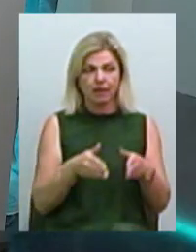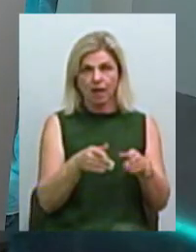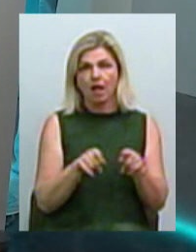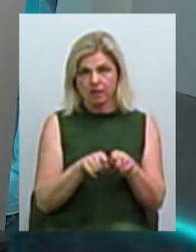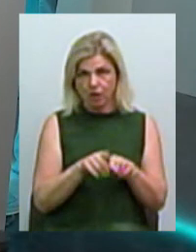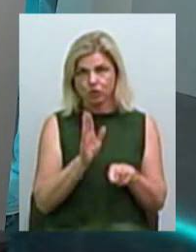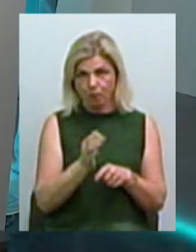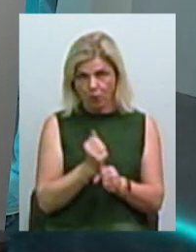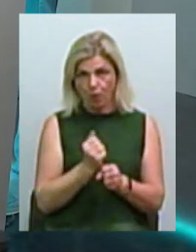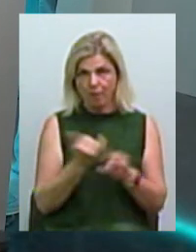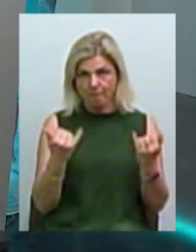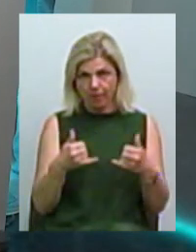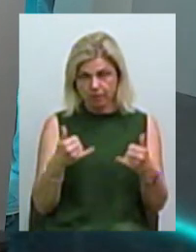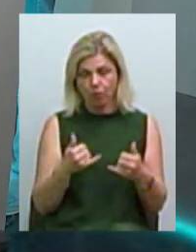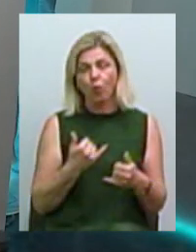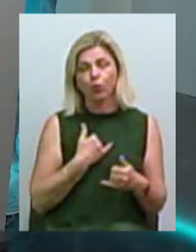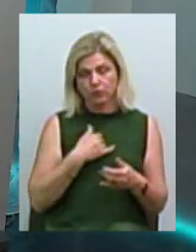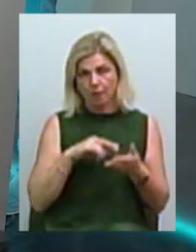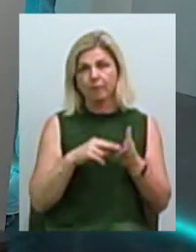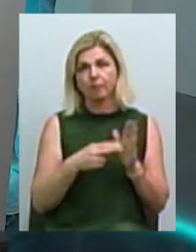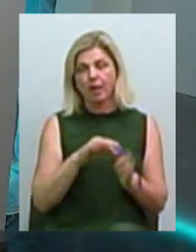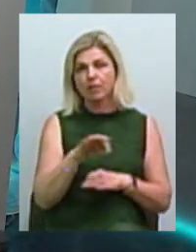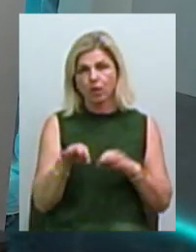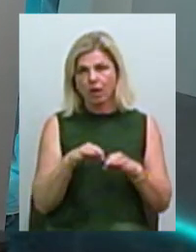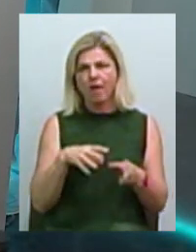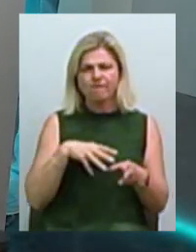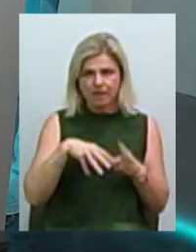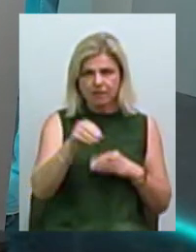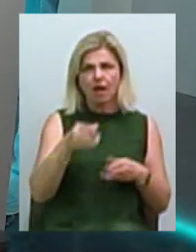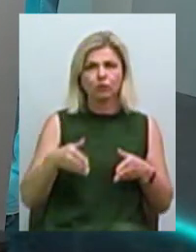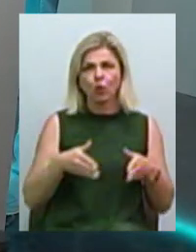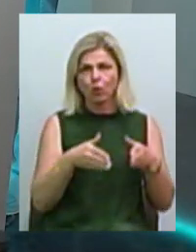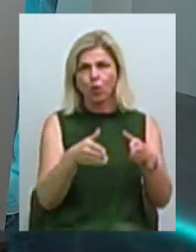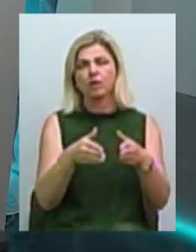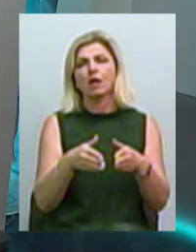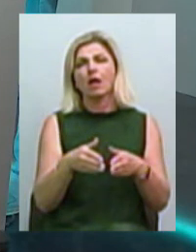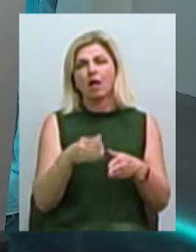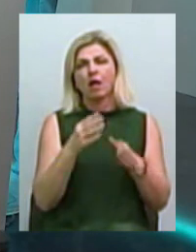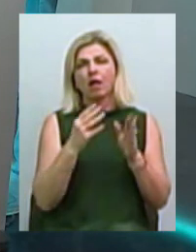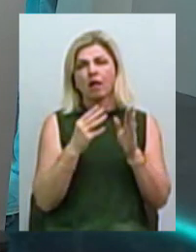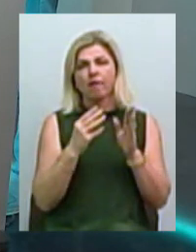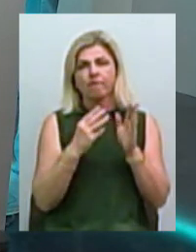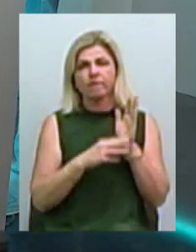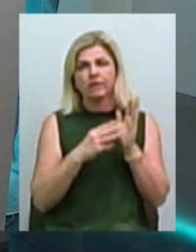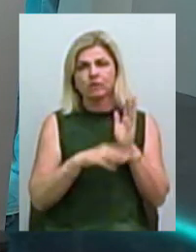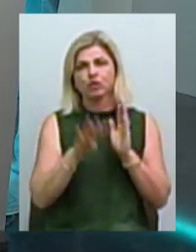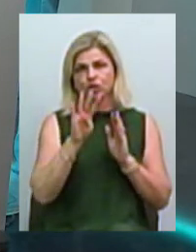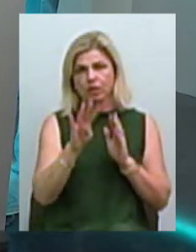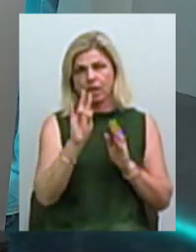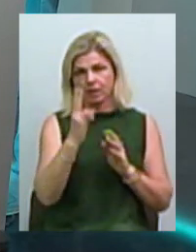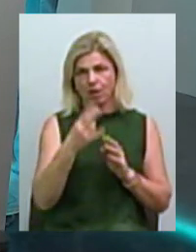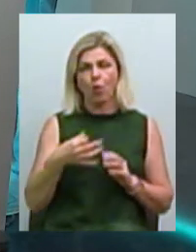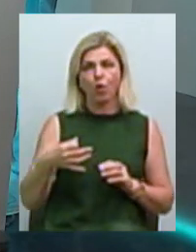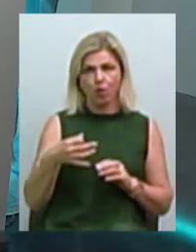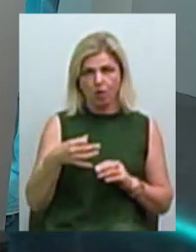в бетоні? У нас запроєктована ця траса повністю в бетоні. Це скільки кілометрів? По Миколаївщині? 84, якщо не помиляюсь. По Миколаївщині 84?